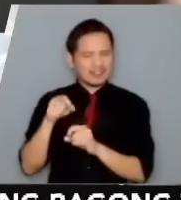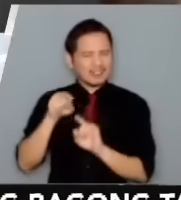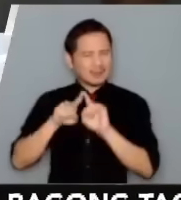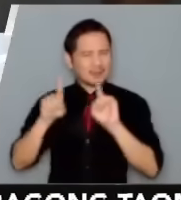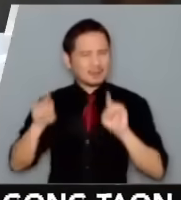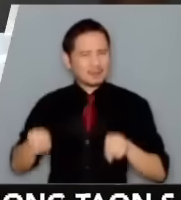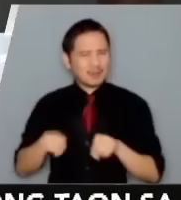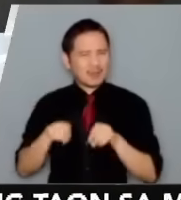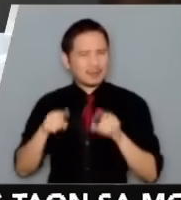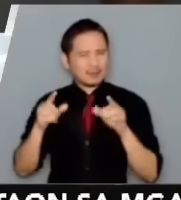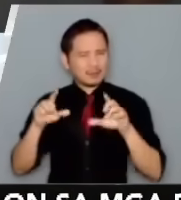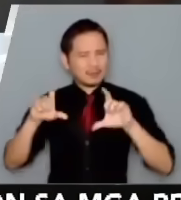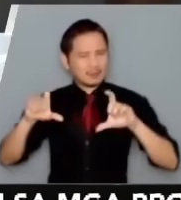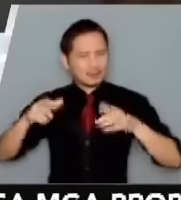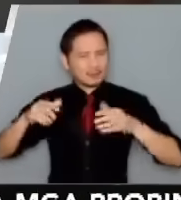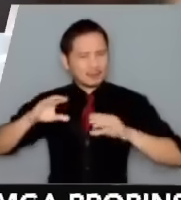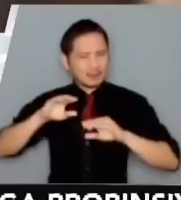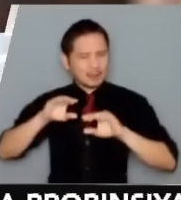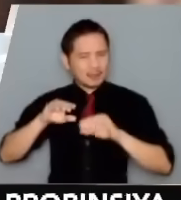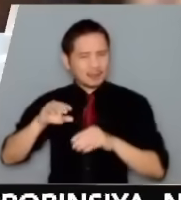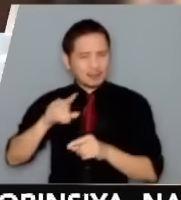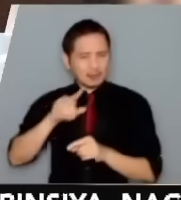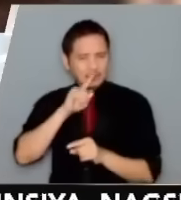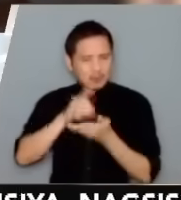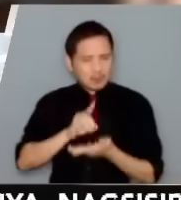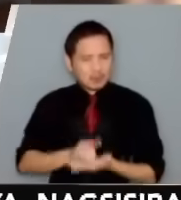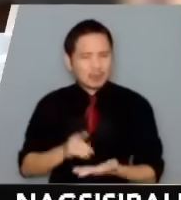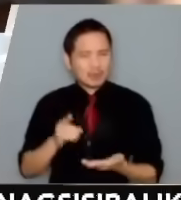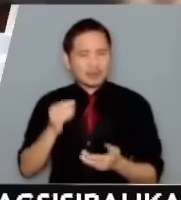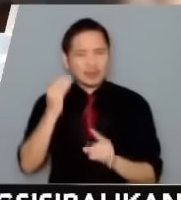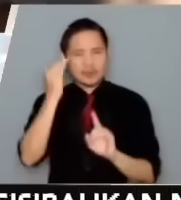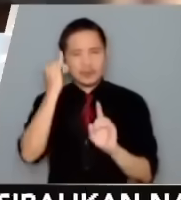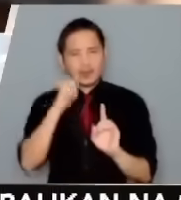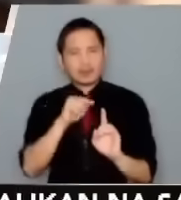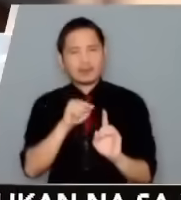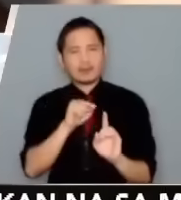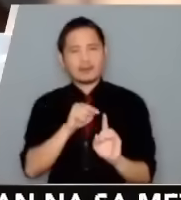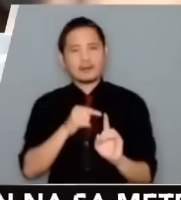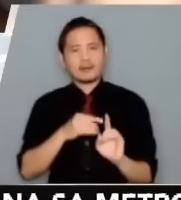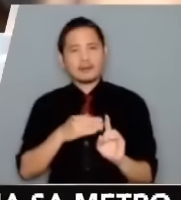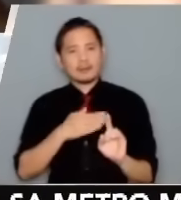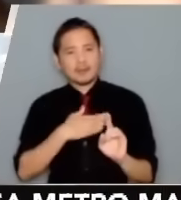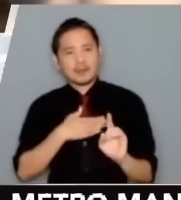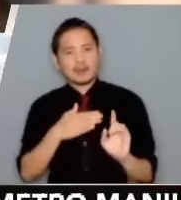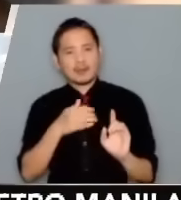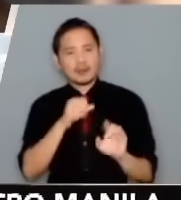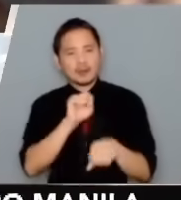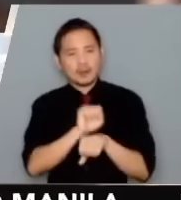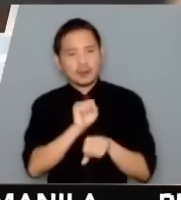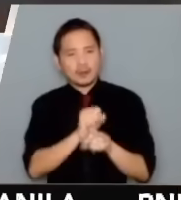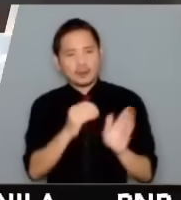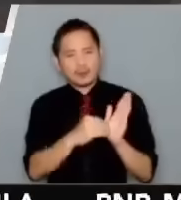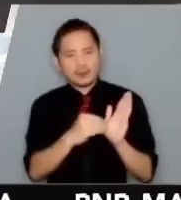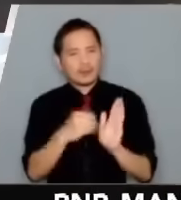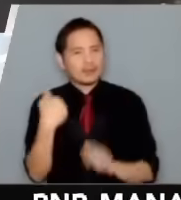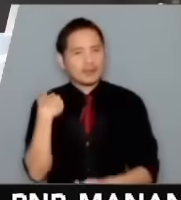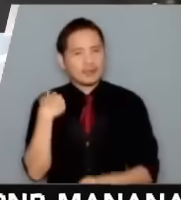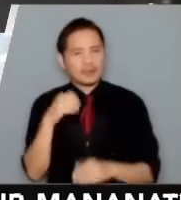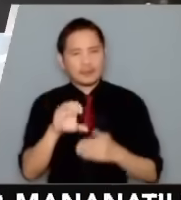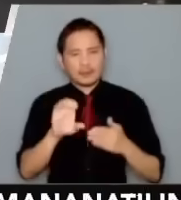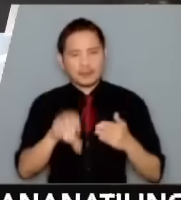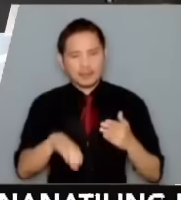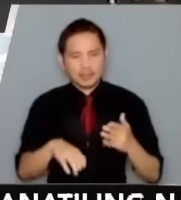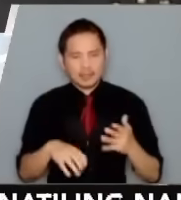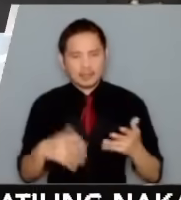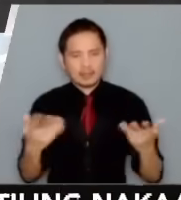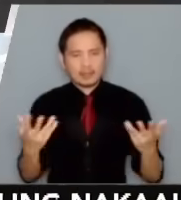operator na inuhulugan kasi hindi pa tapos yung aking hulog sa kanya. Tapos, para may